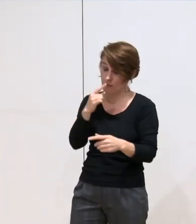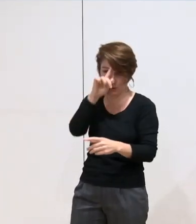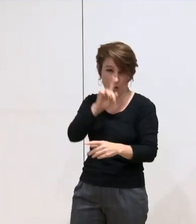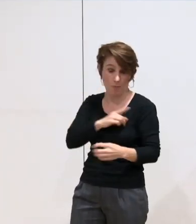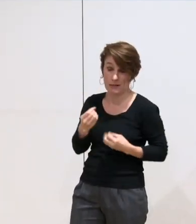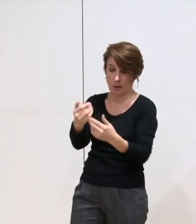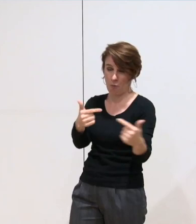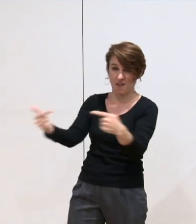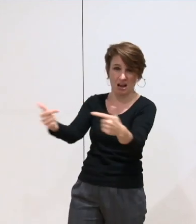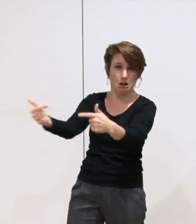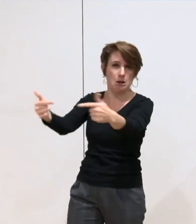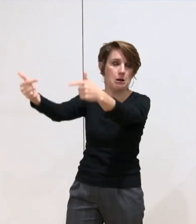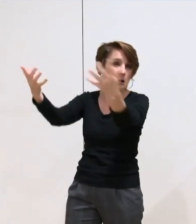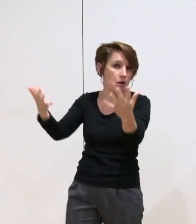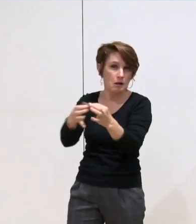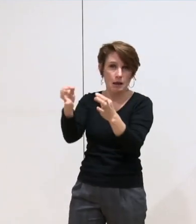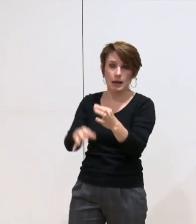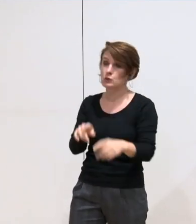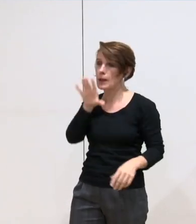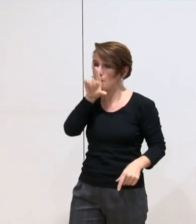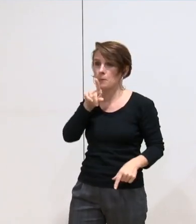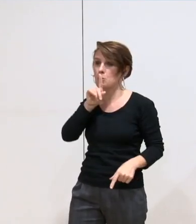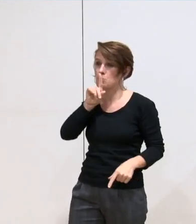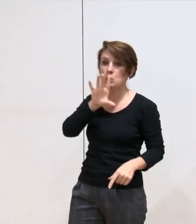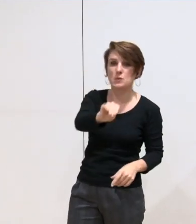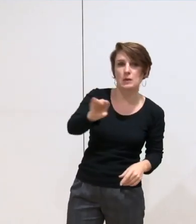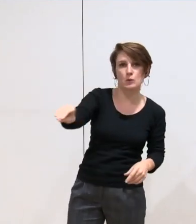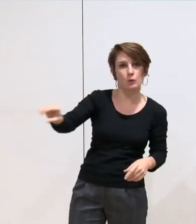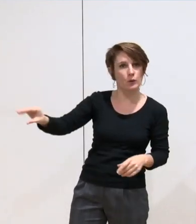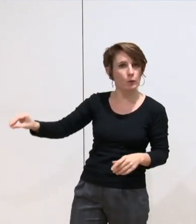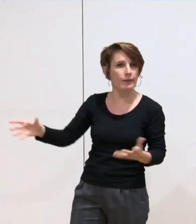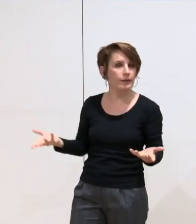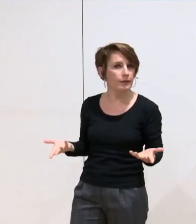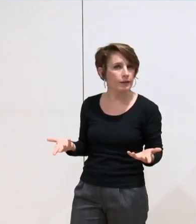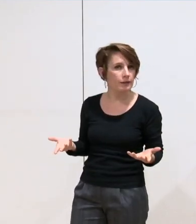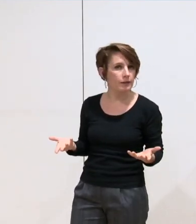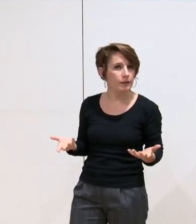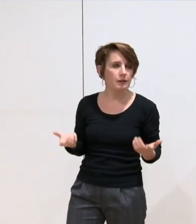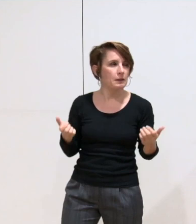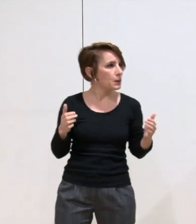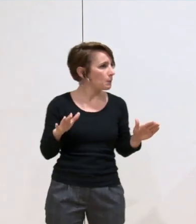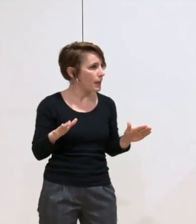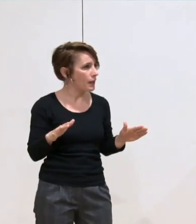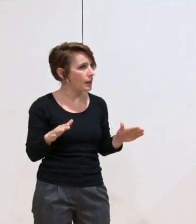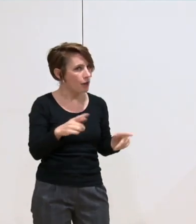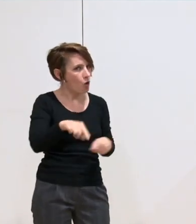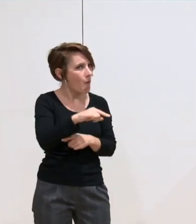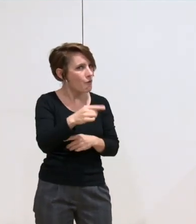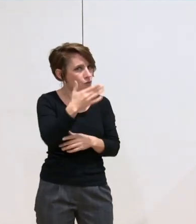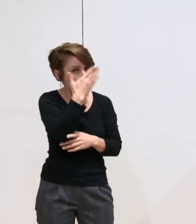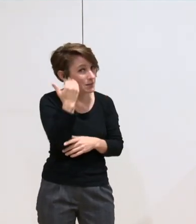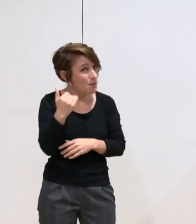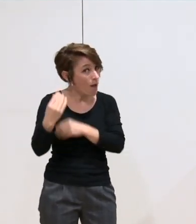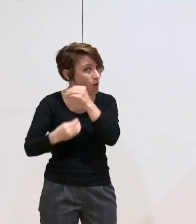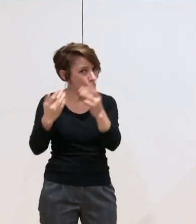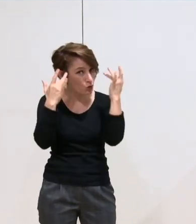ainsi on muselle pensant à servir. C'était sans connaître la force et la foi de ce monde culturel grenoblois.